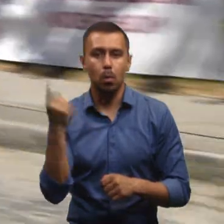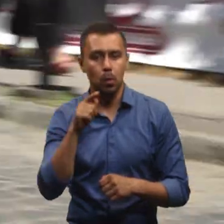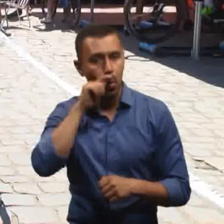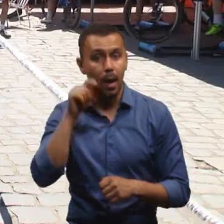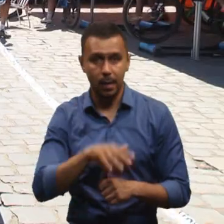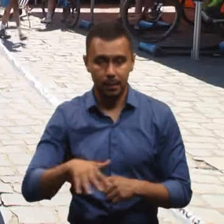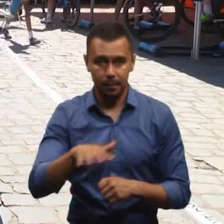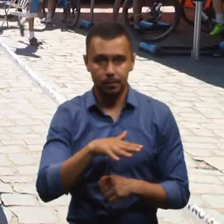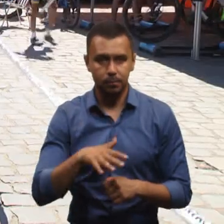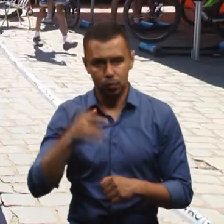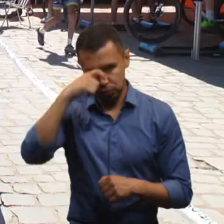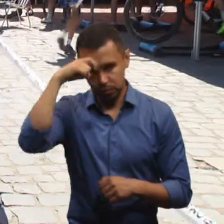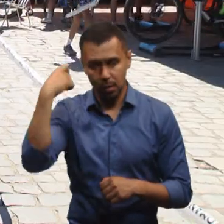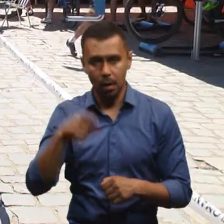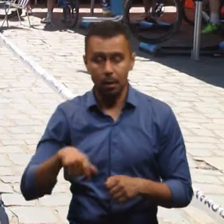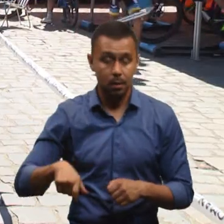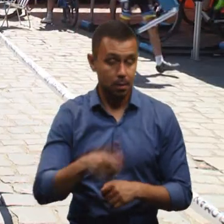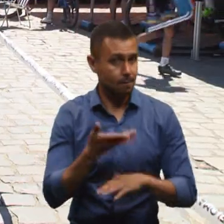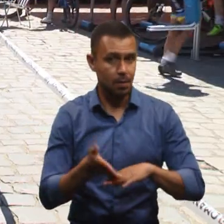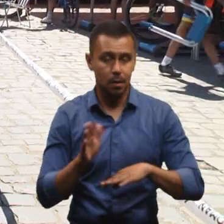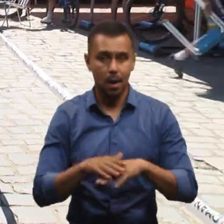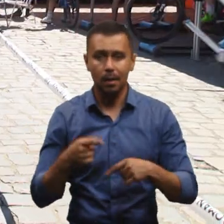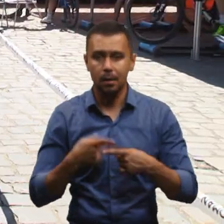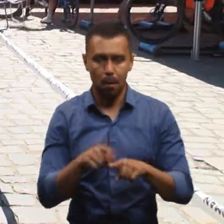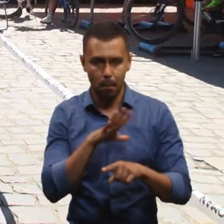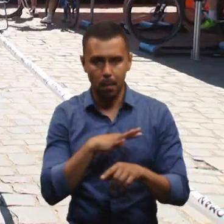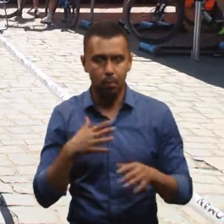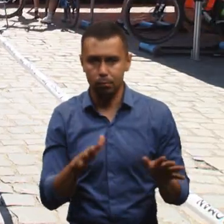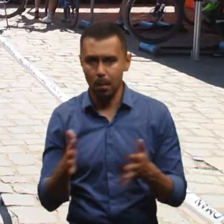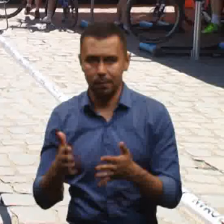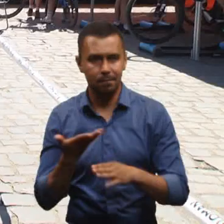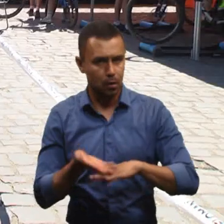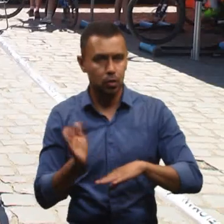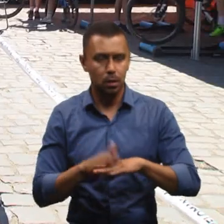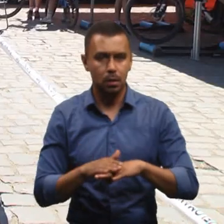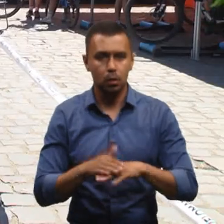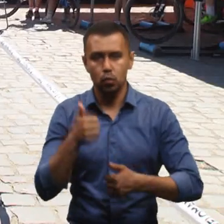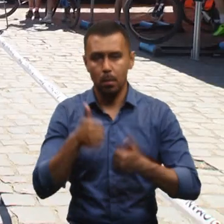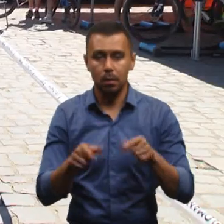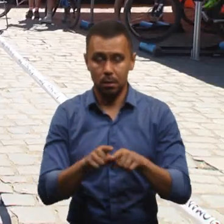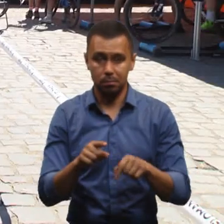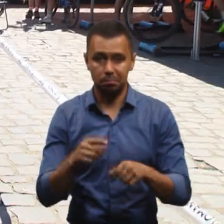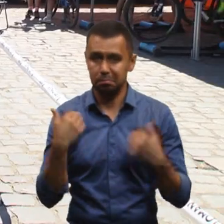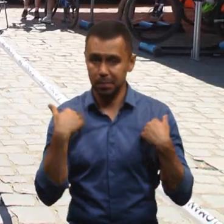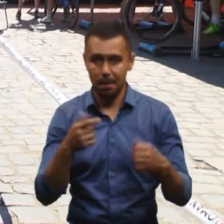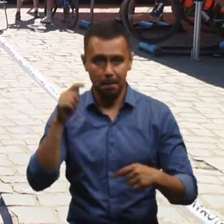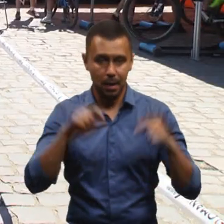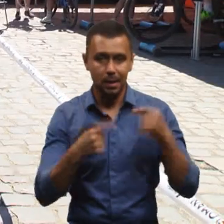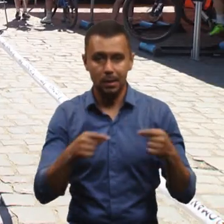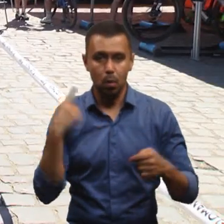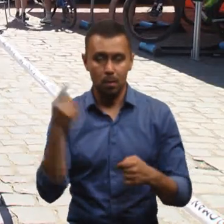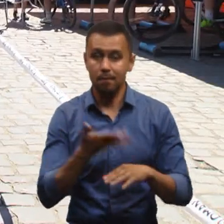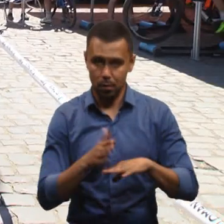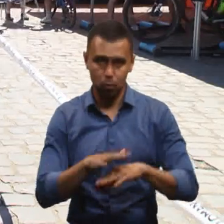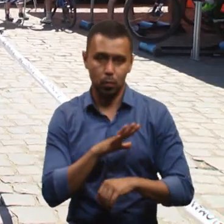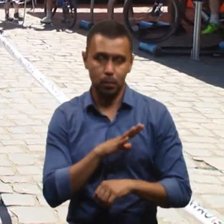і України. Жарко, траса фізично тяжка і технічно багато моментів складних. Суперниці теж сильні приїхали з різних областей, то тяжко